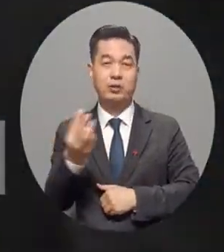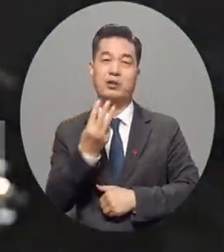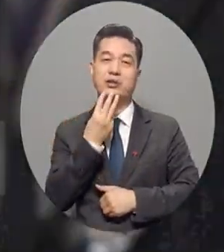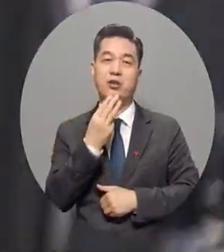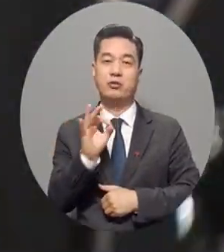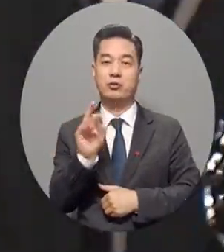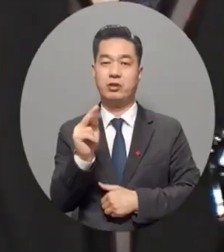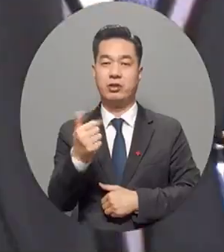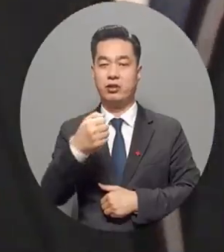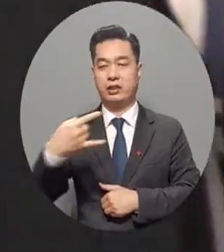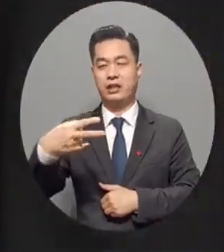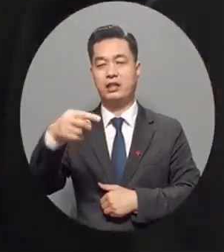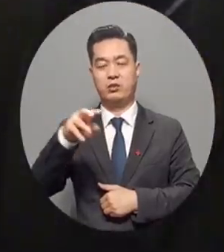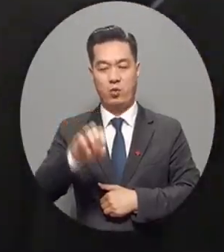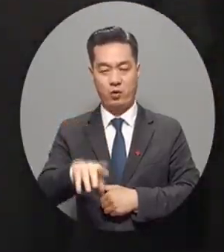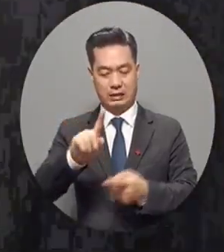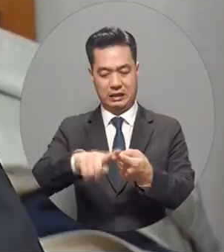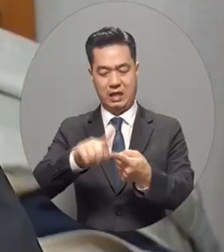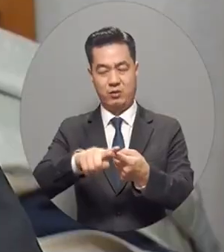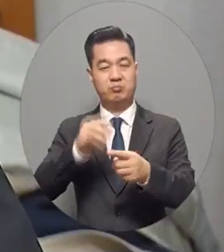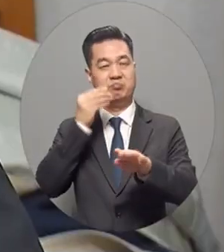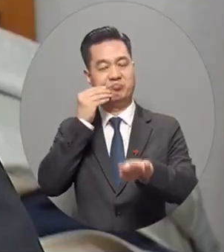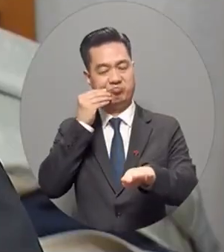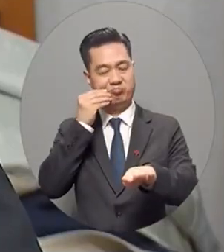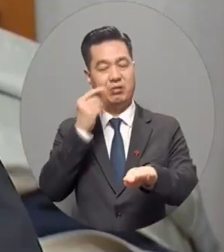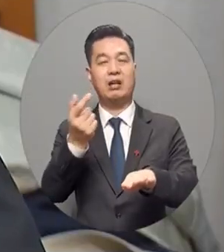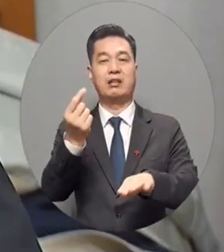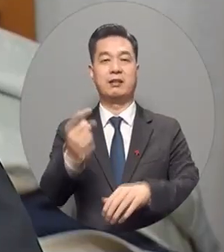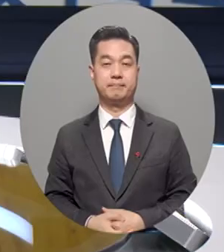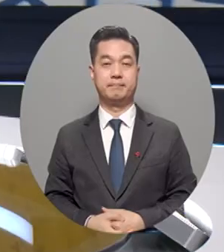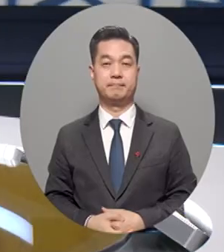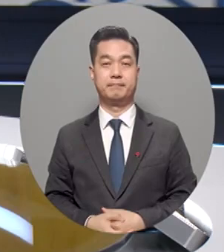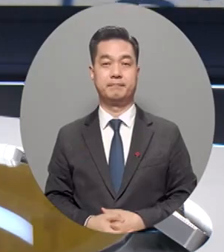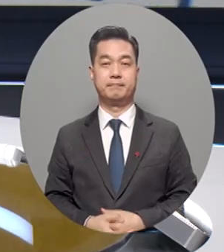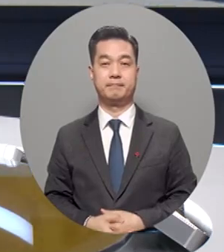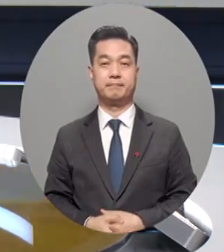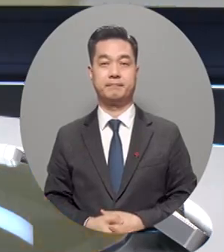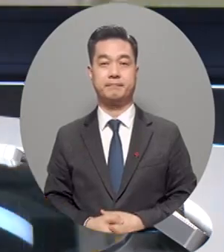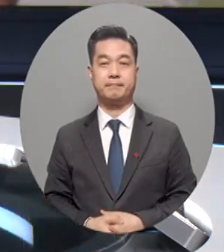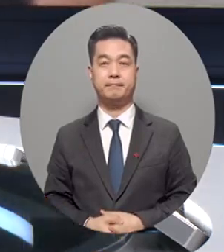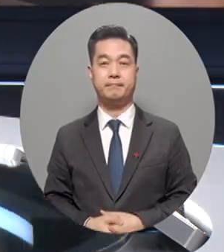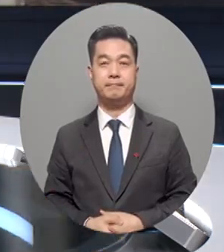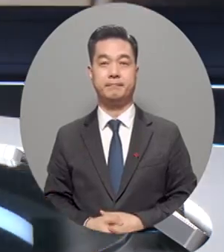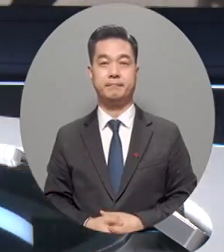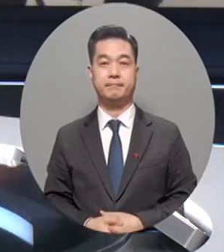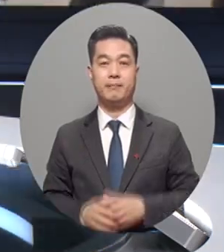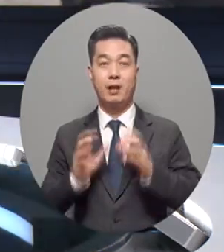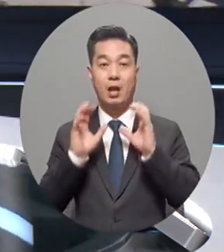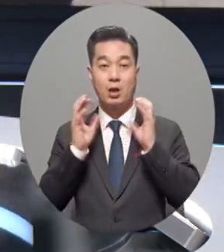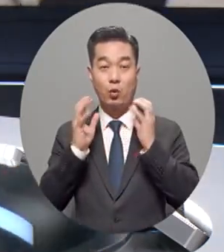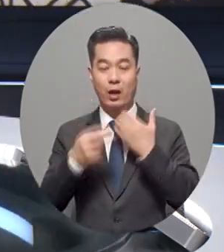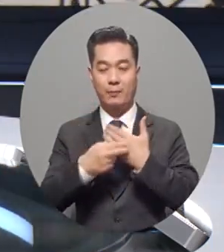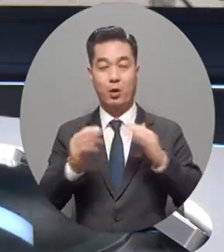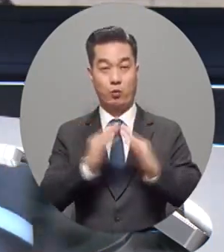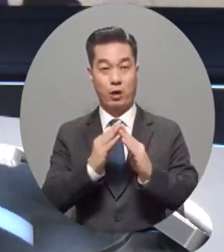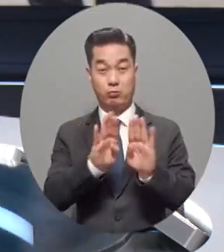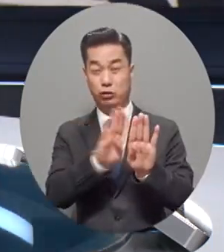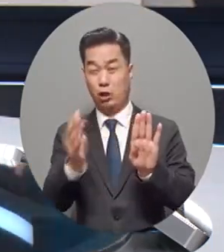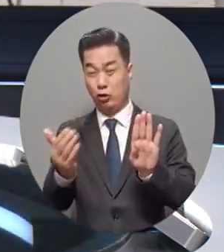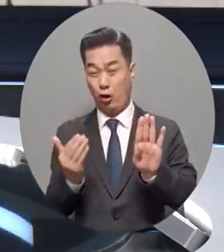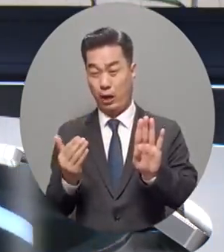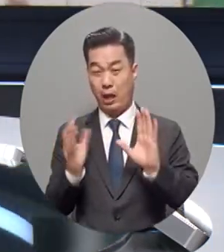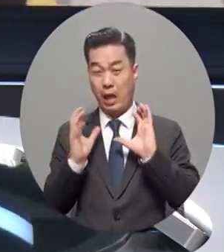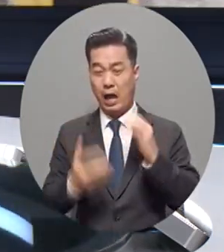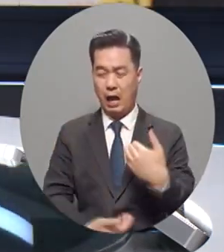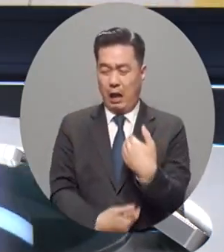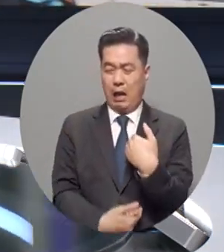자택에 임시 안치될 것으로 보입니다. MBC 뉴스 윤상문입니다. 소아과가 문을 열기도 전에 아픈 아이를 안고